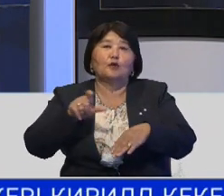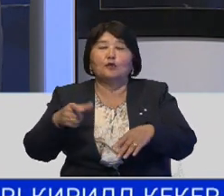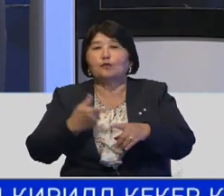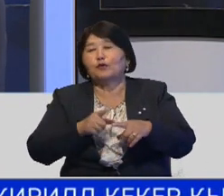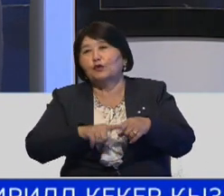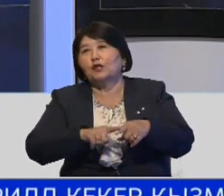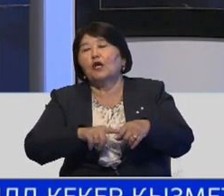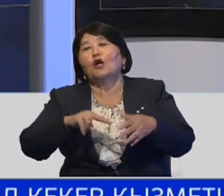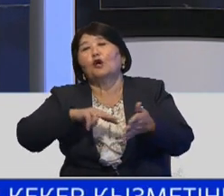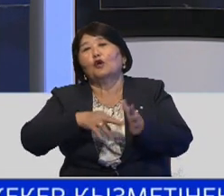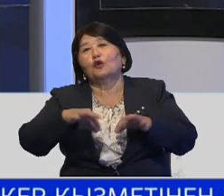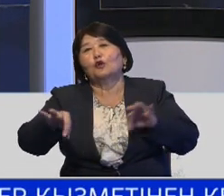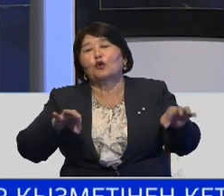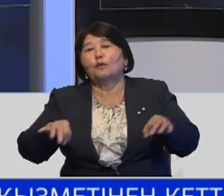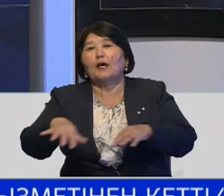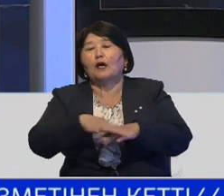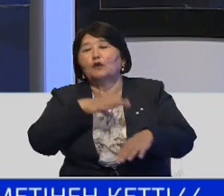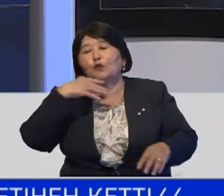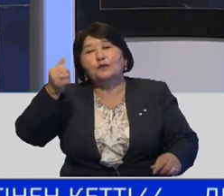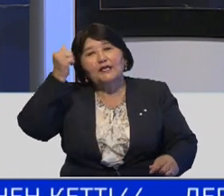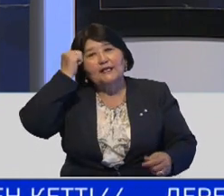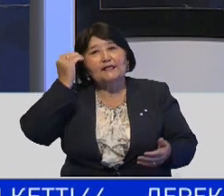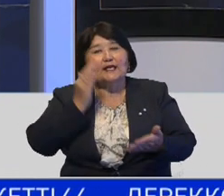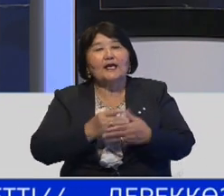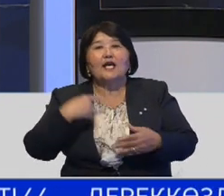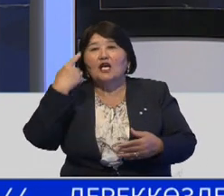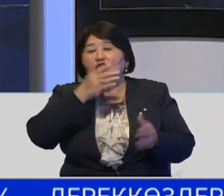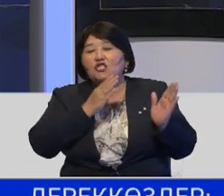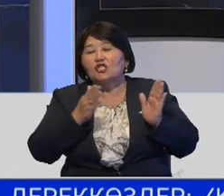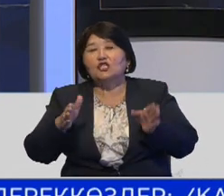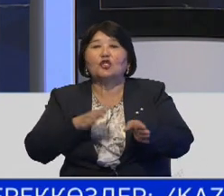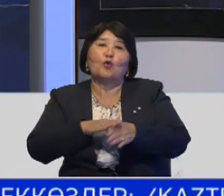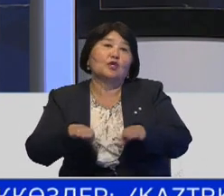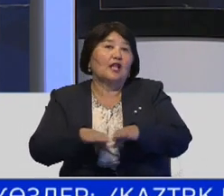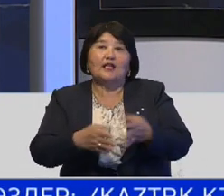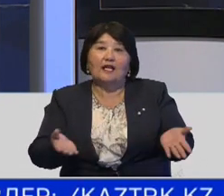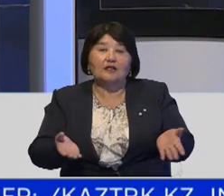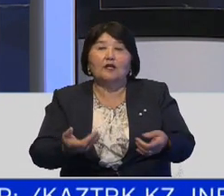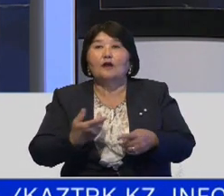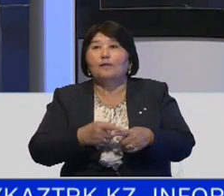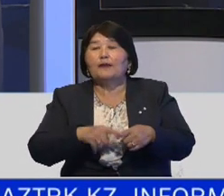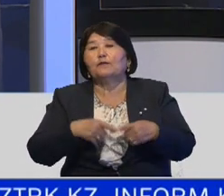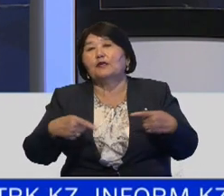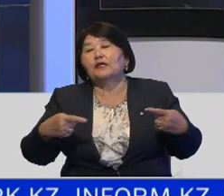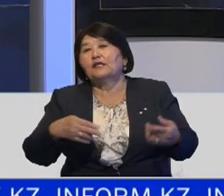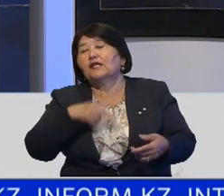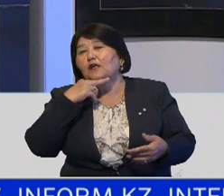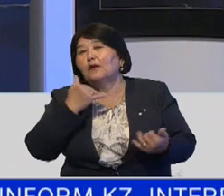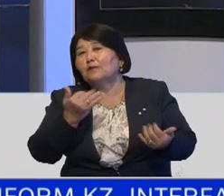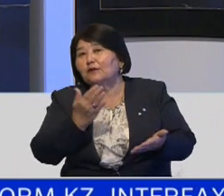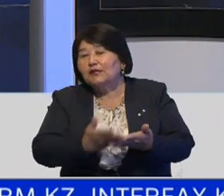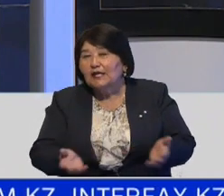өнімдер, жобалар халыққа көбіне есінде қалады, жеке-жеке орындалғаннан көрі. Одан да бөлек деректі фильмдерге мән бергіміз